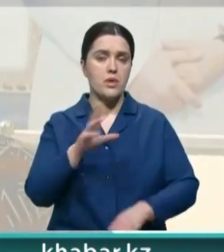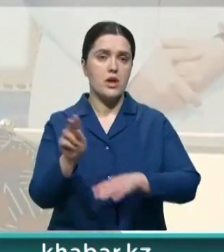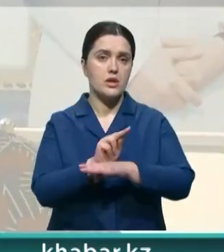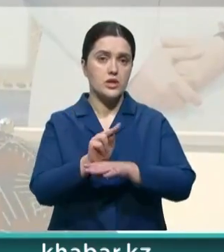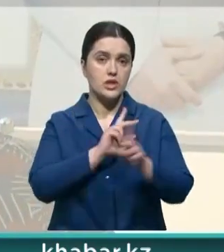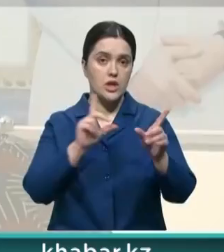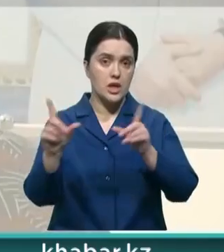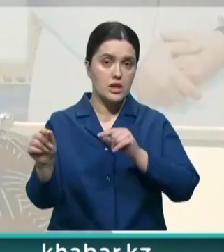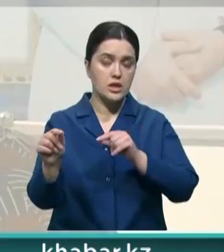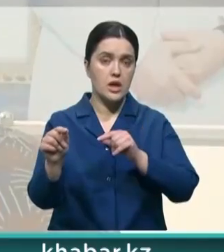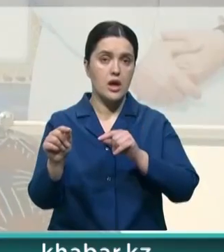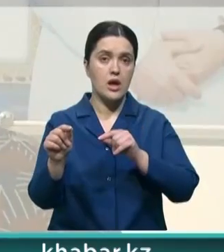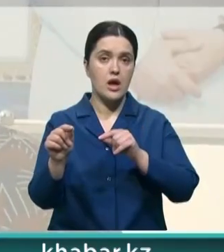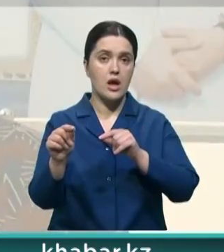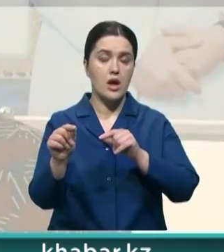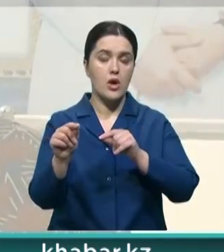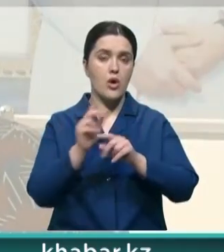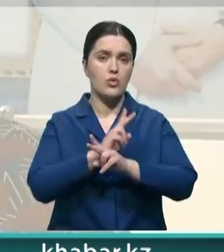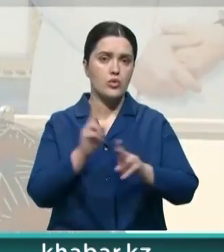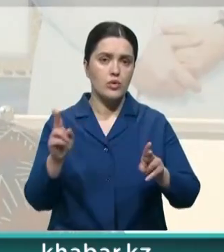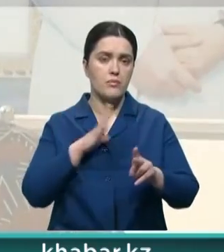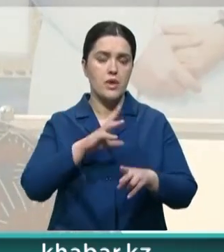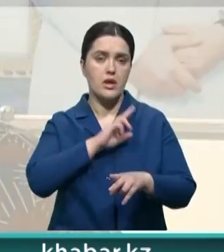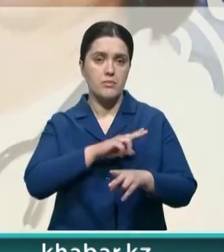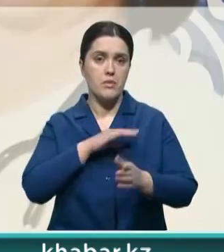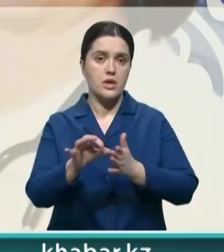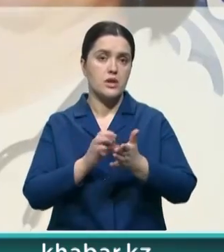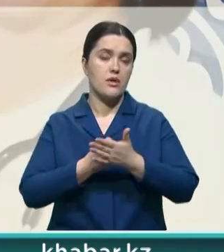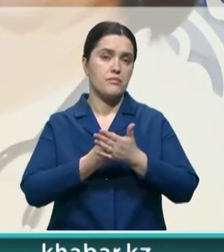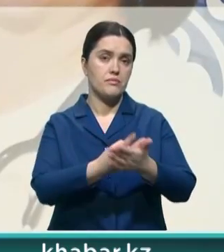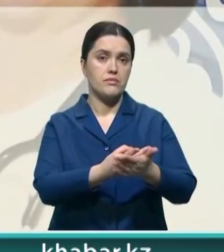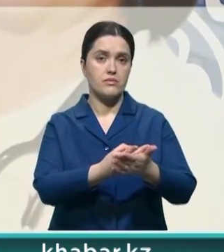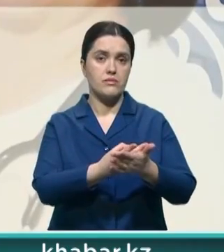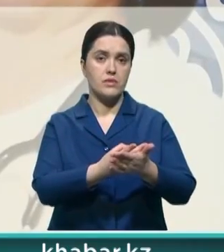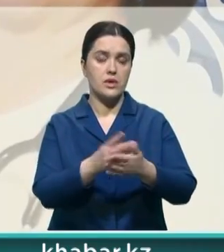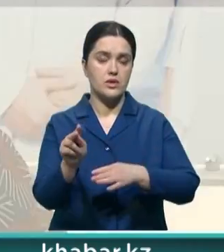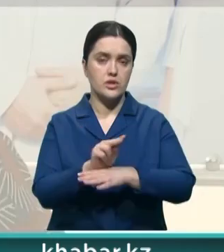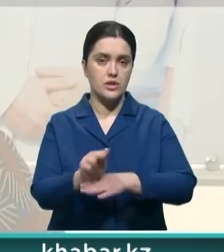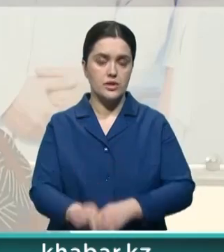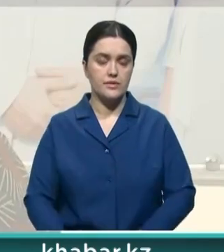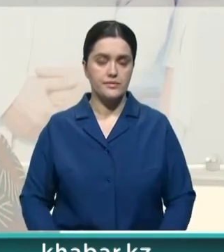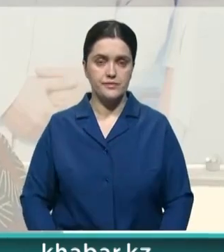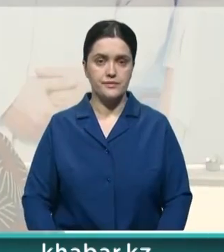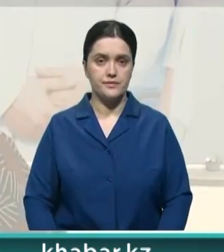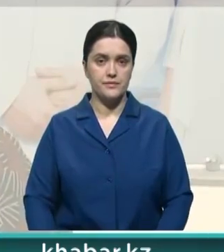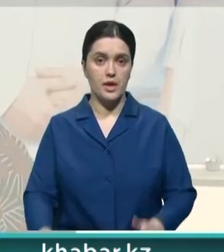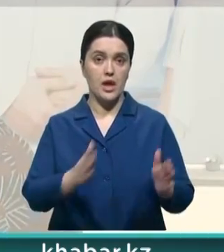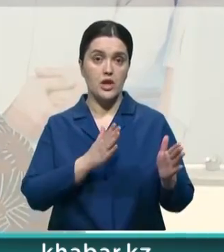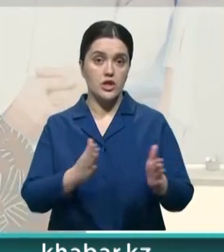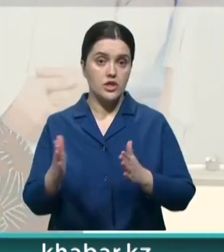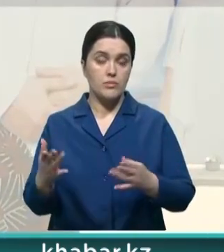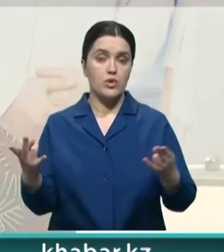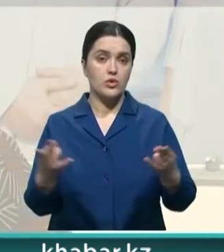кто-то находился на трудовой миграции. Мы их сразу же госпитализируем в наш стационар. Это режим, который необходим